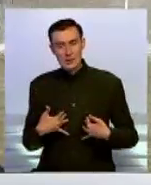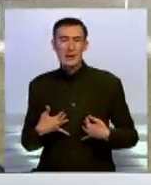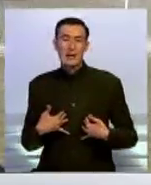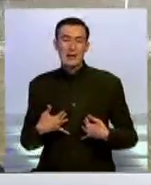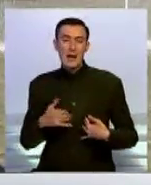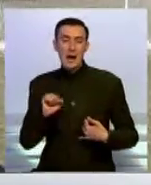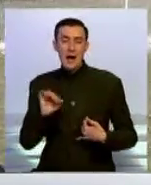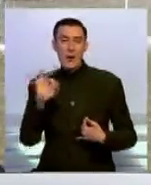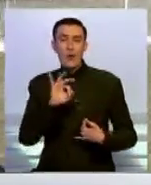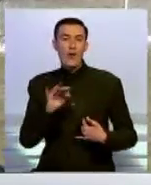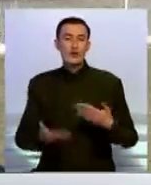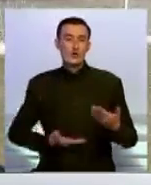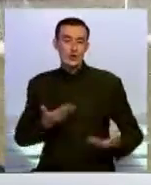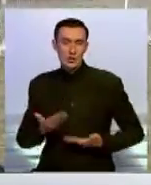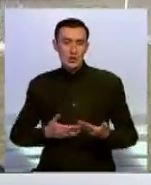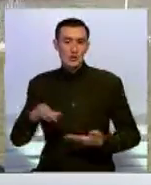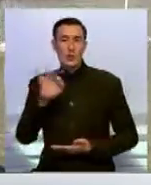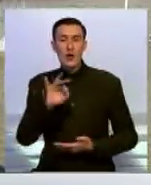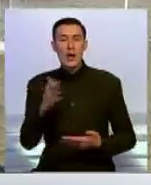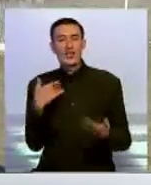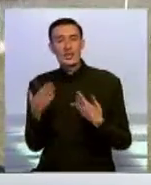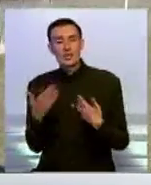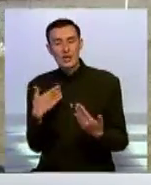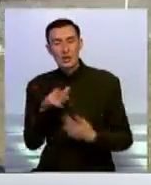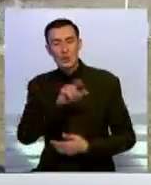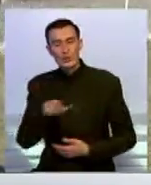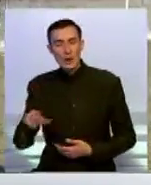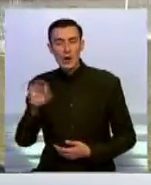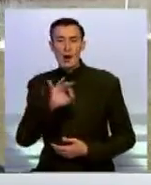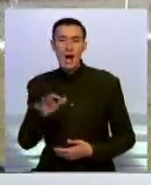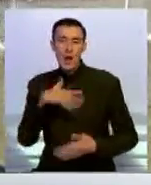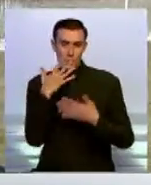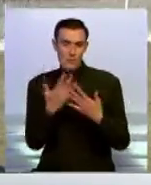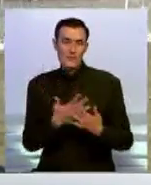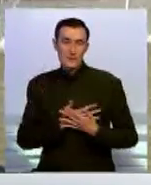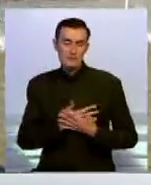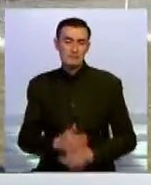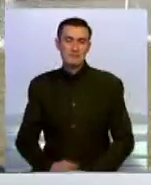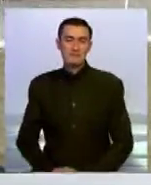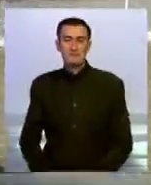Вот о жизни, об отношениях двух людей, о любви, можно так сказать, песня.